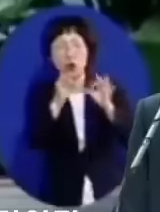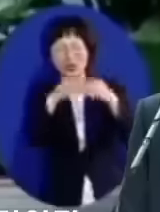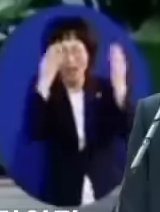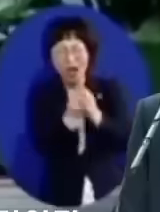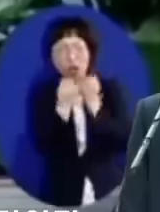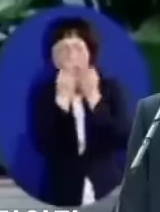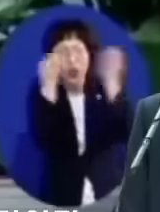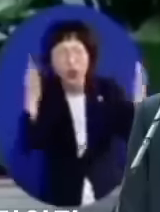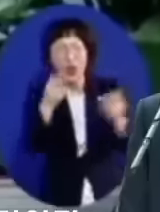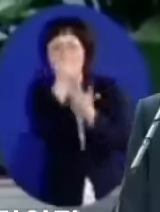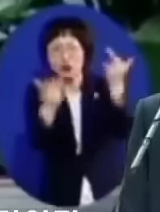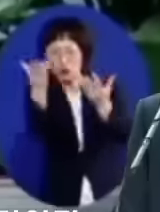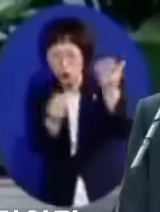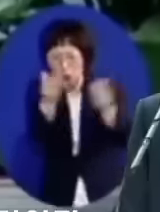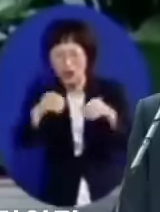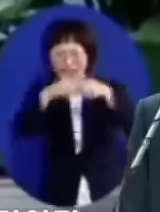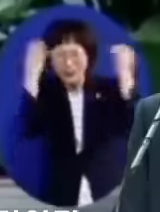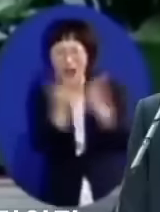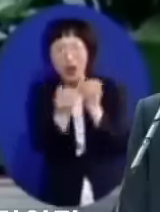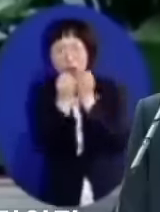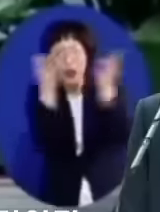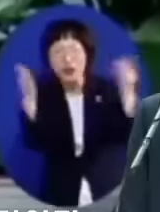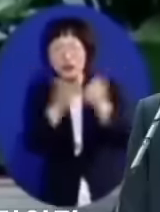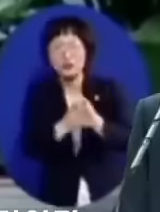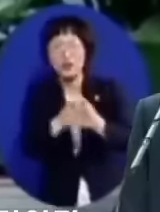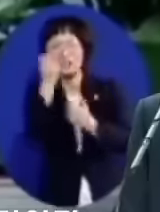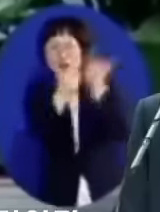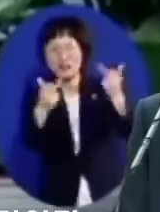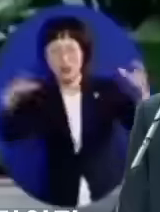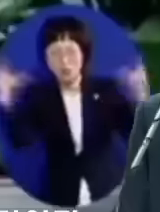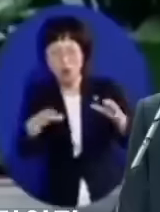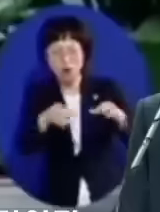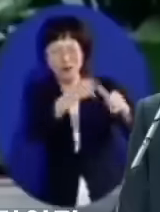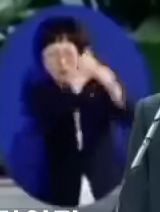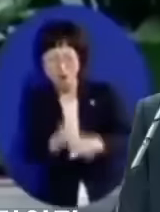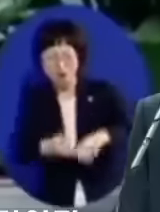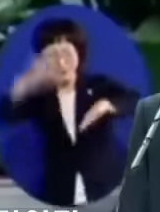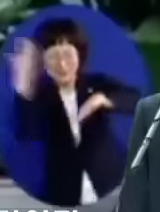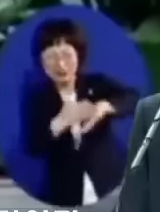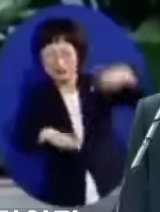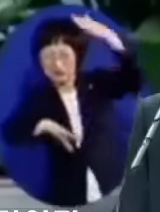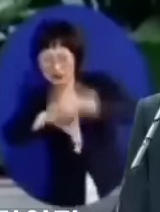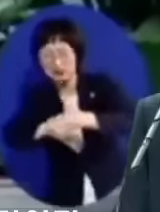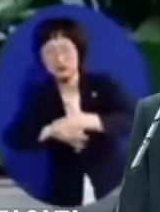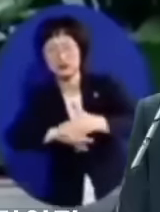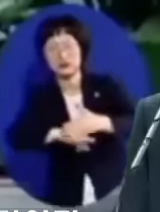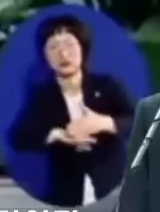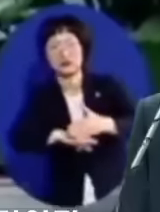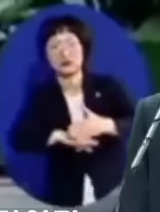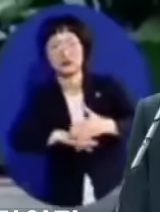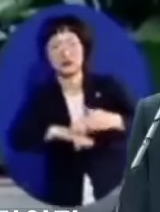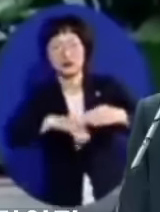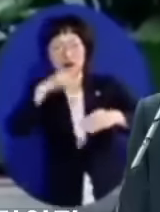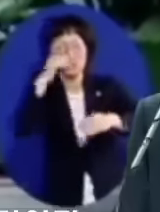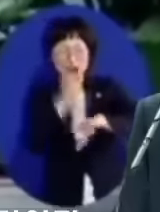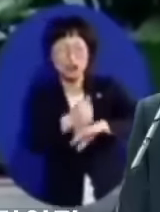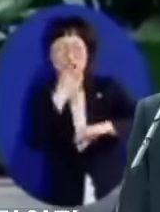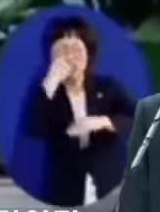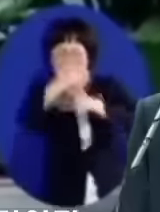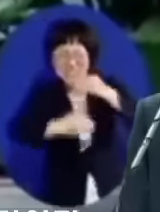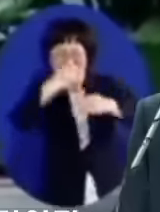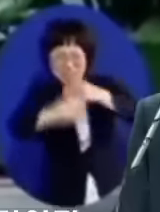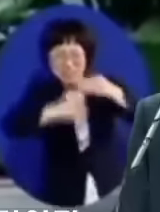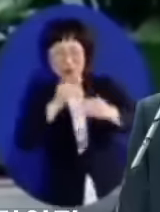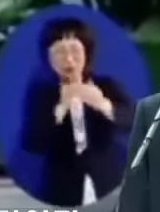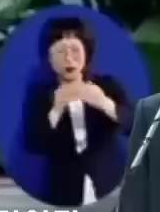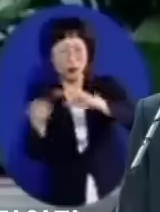다 탕진하고 형제들이 모여가지고서 그 짝두에다가 손을 넣어가지고서 잘라버렸었습니다. 붕대를 감아서 나갈 때가 기다리니 낳고